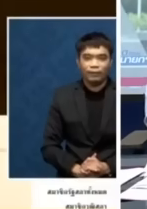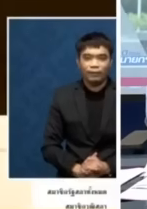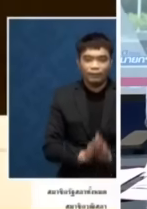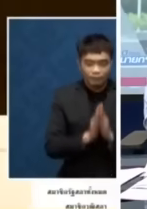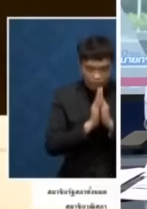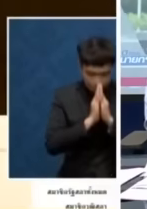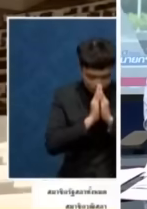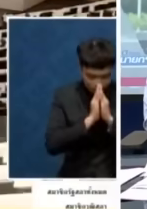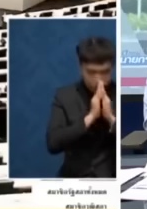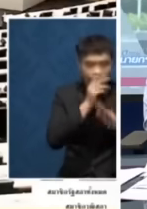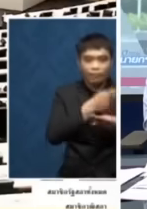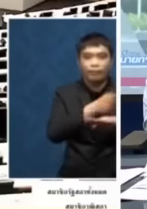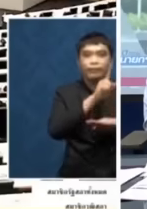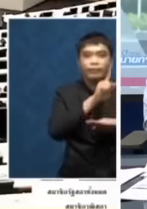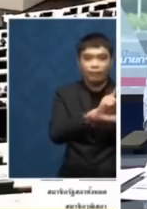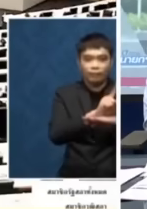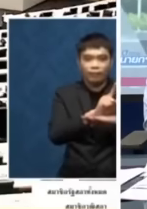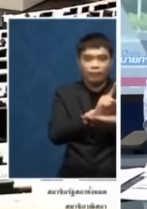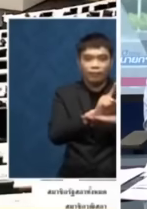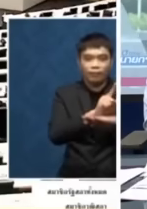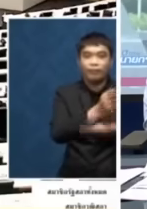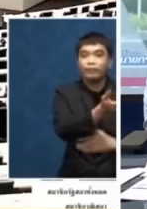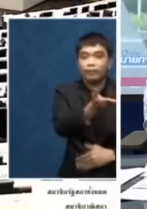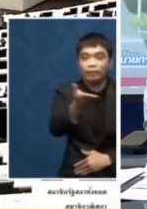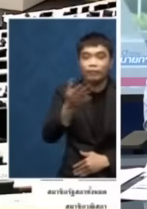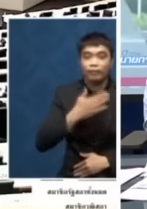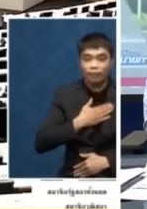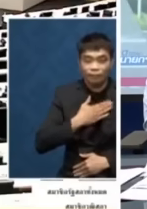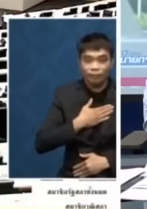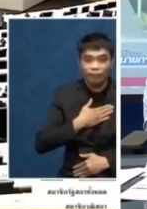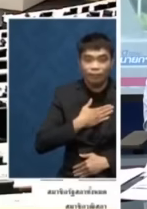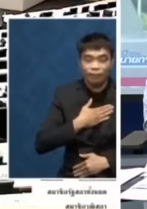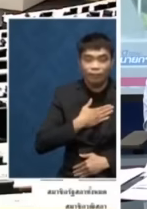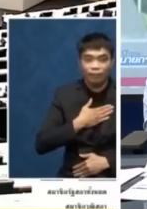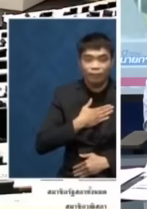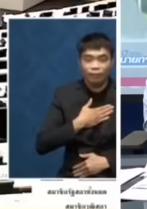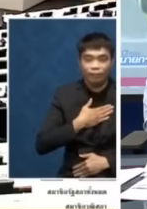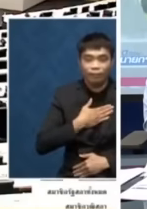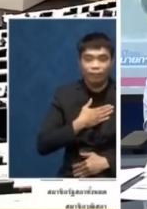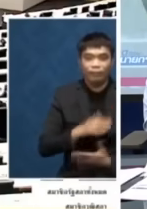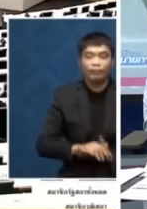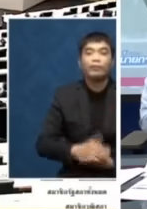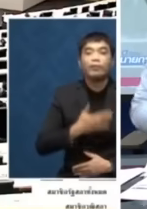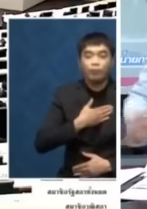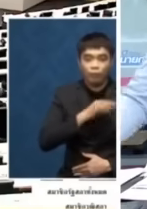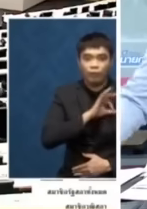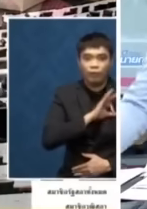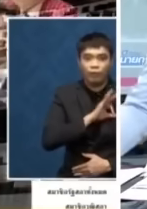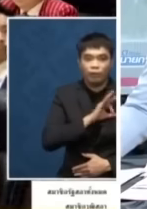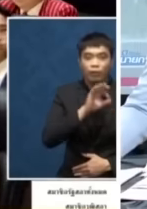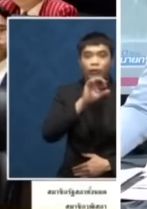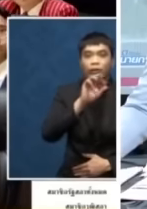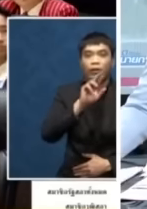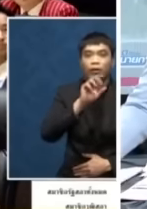างประเทศของทางก้าวไกลแล้วก็มีการพูดคือบอกชักน้ำเข้าลึกชักศึกเข้าบ้านนี่คุณพิธาก็มี